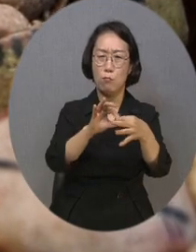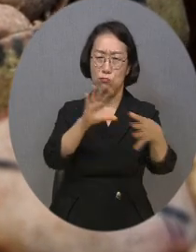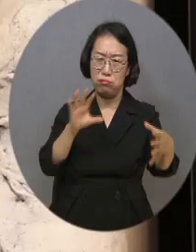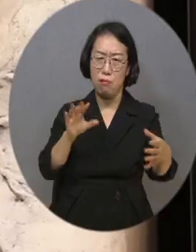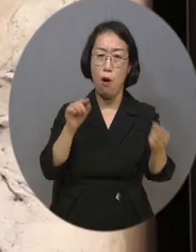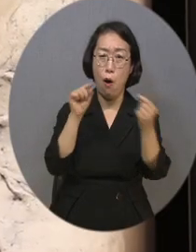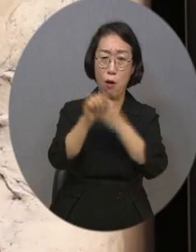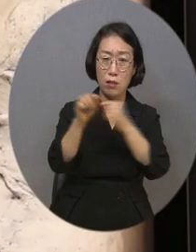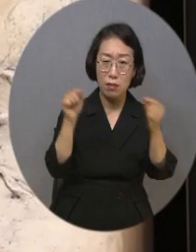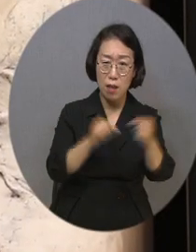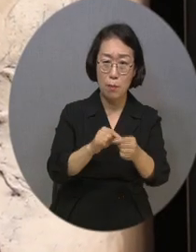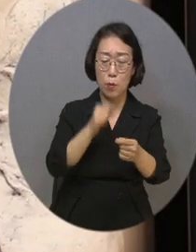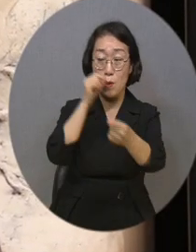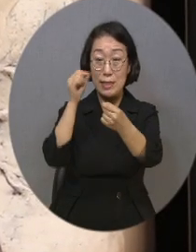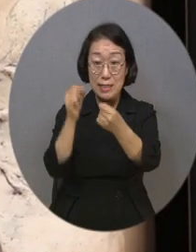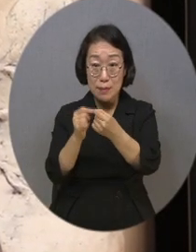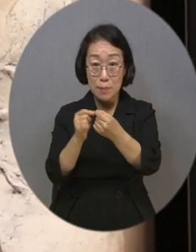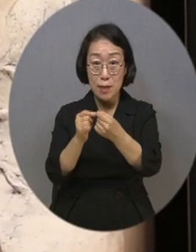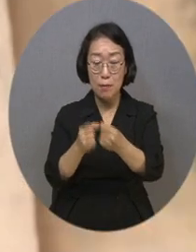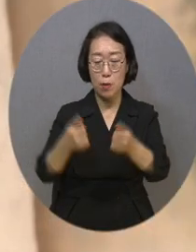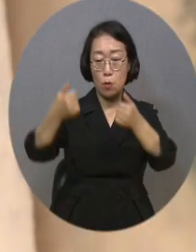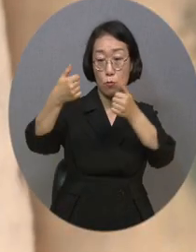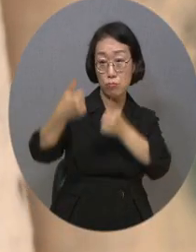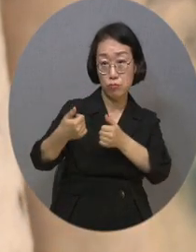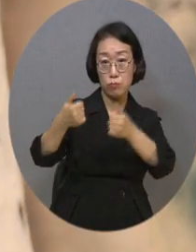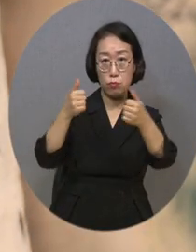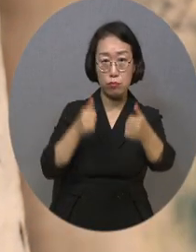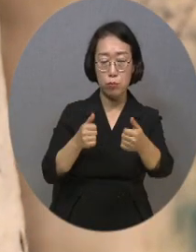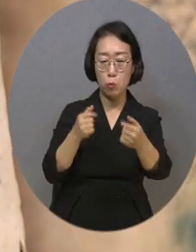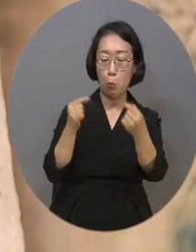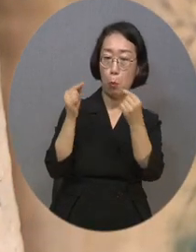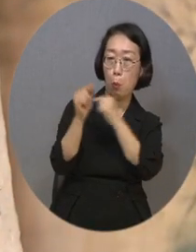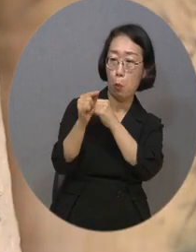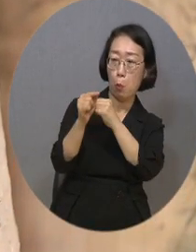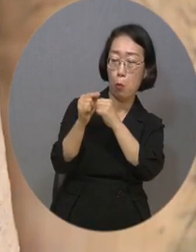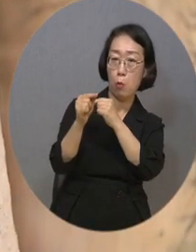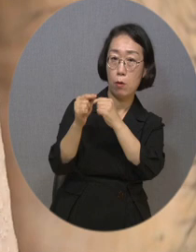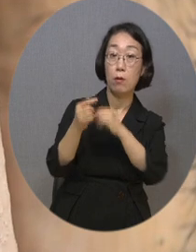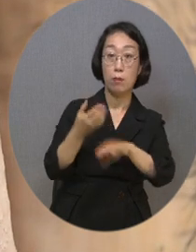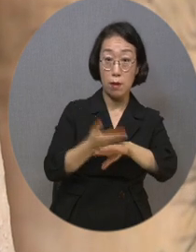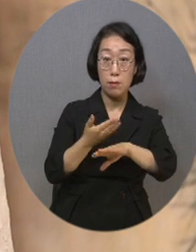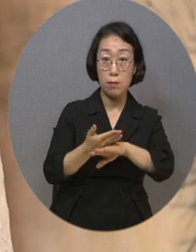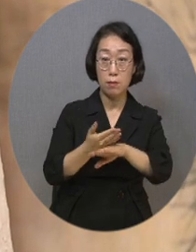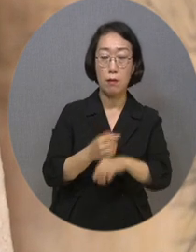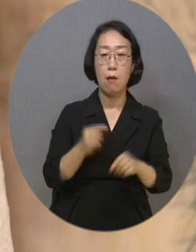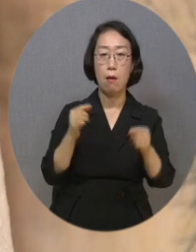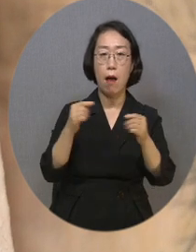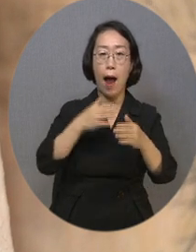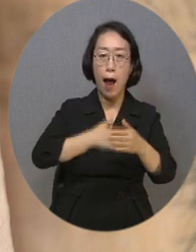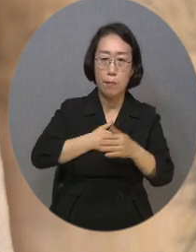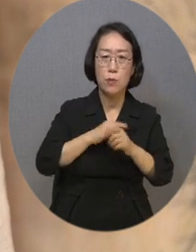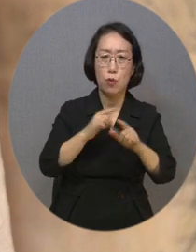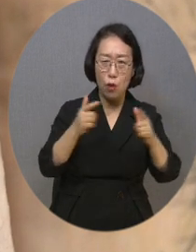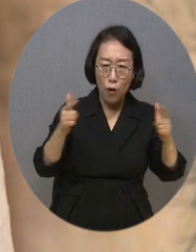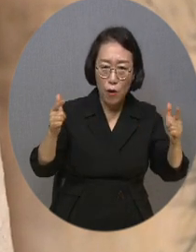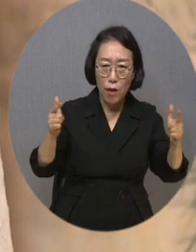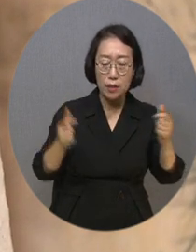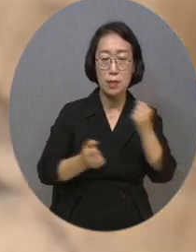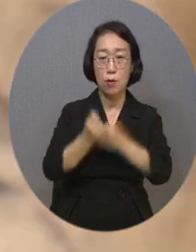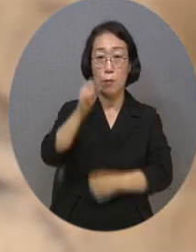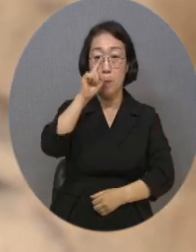친밀도 또는 마주보고 있지만 미묘하게 다른 방향이나 상황, 감정들의 설명을 덧붙이지